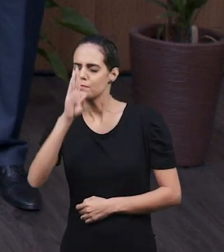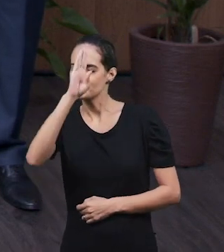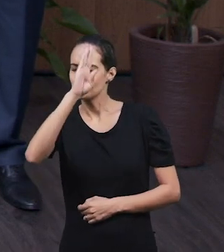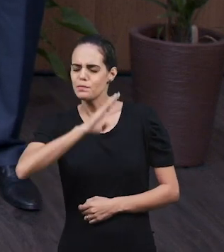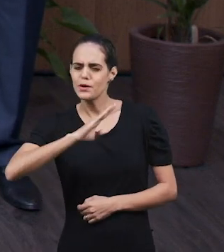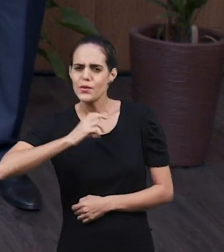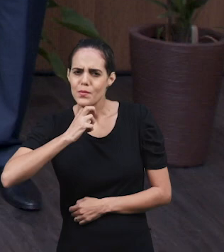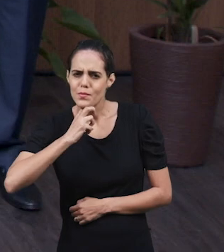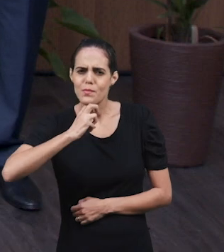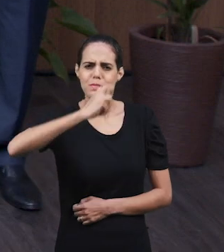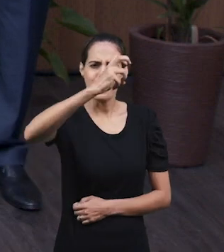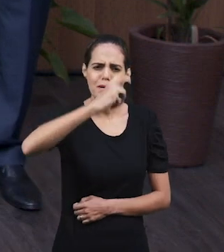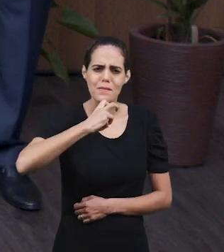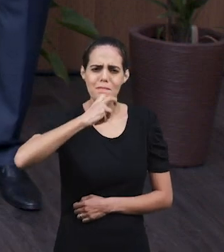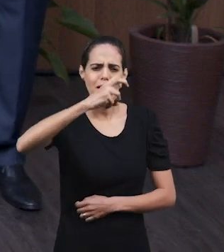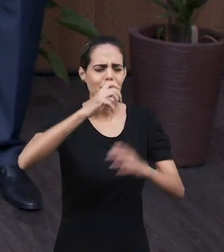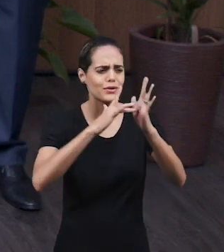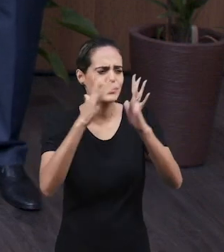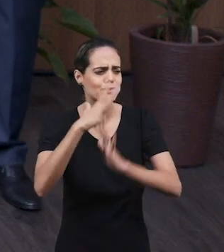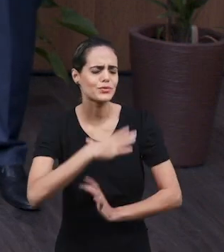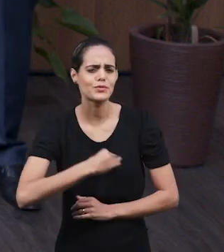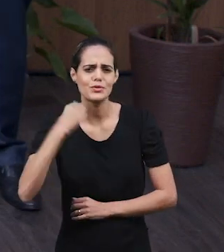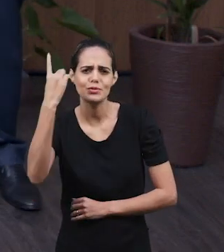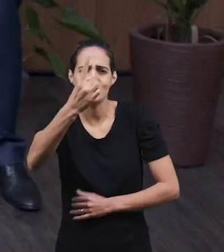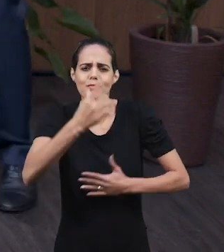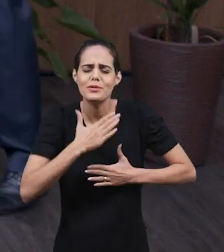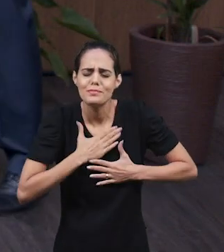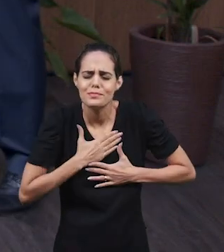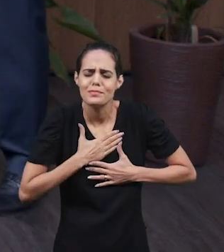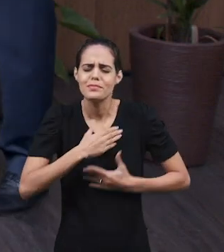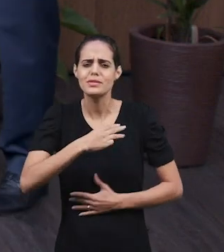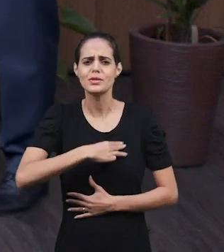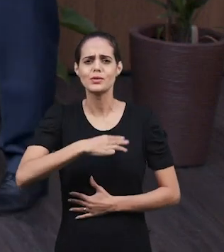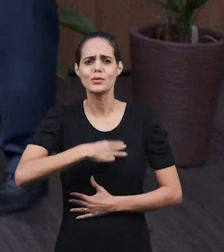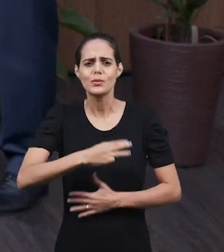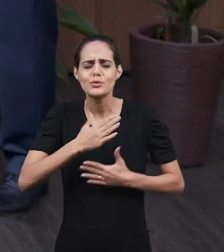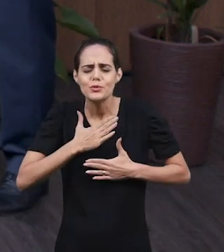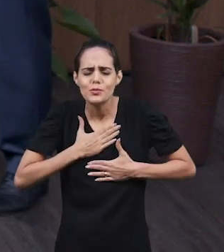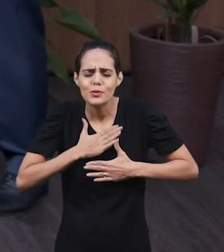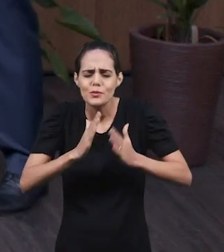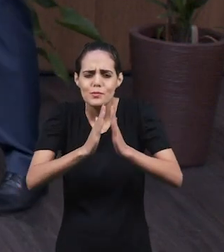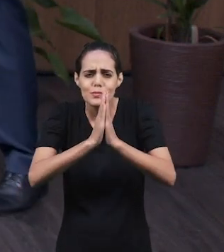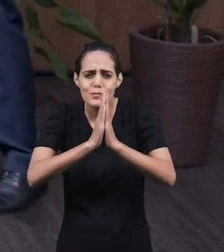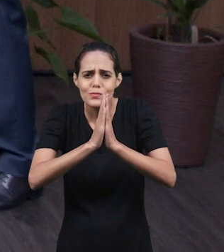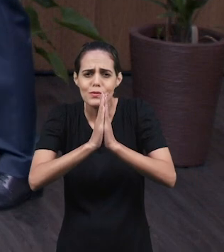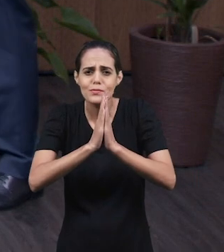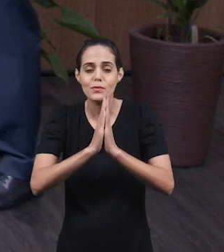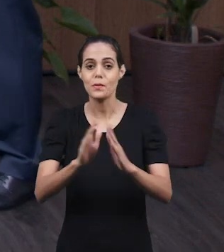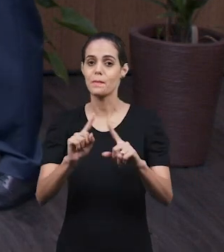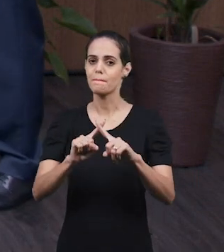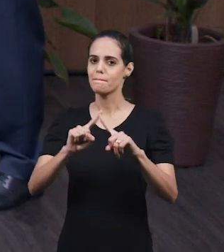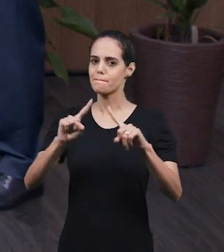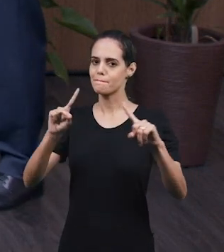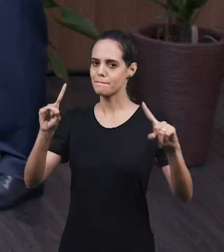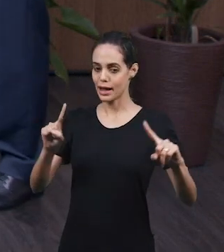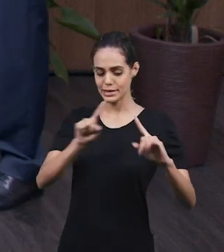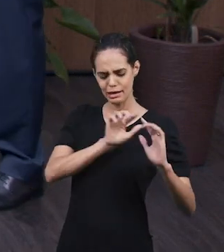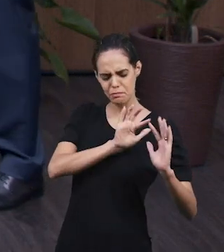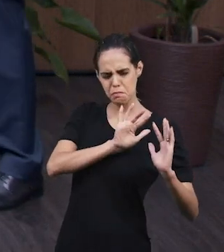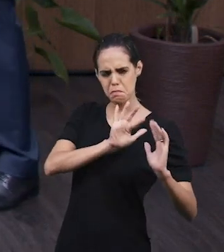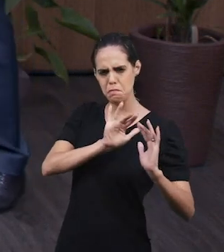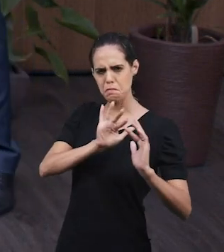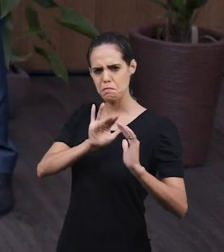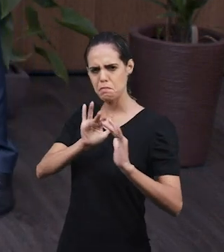l'aveugle, il a commencé à crier « Jésus, fils de David, aie pitié de moi ». Mais la foule, se trouve ici